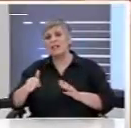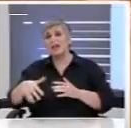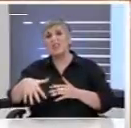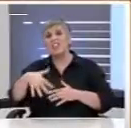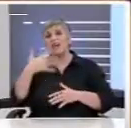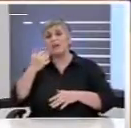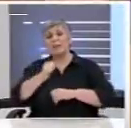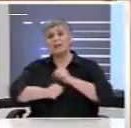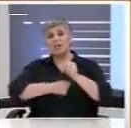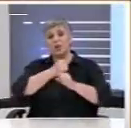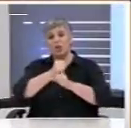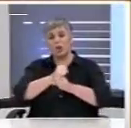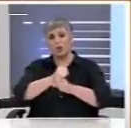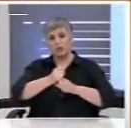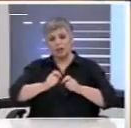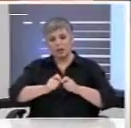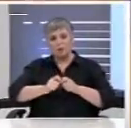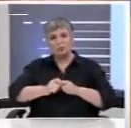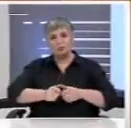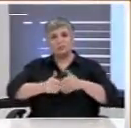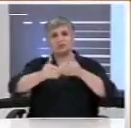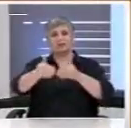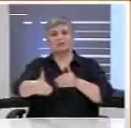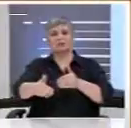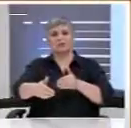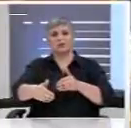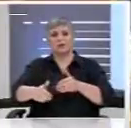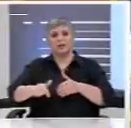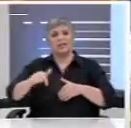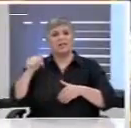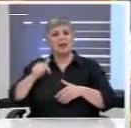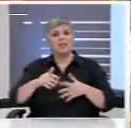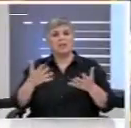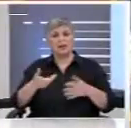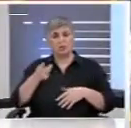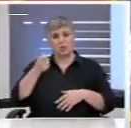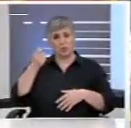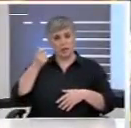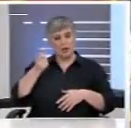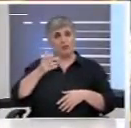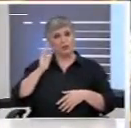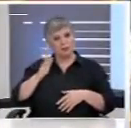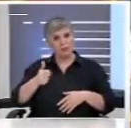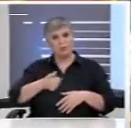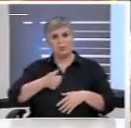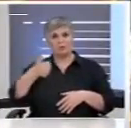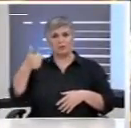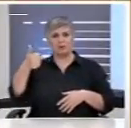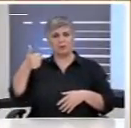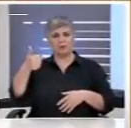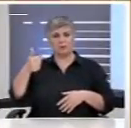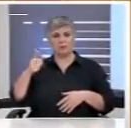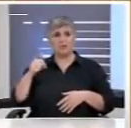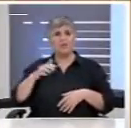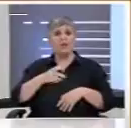επέκταση του μεσοσταθμισμένου μέσο όρο της ορίμανσης του χρέους, τώρα με το 2% αυτό έχει